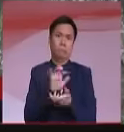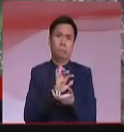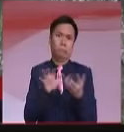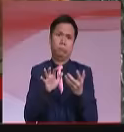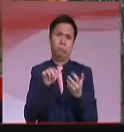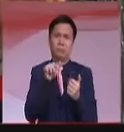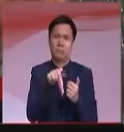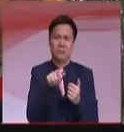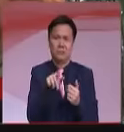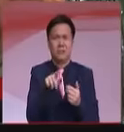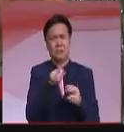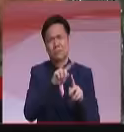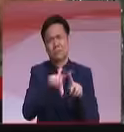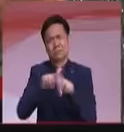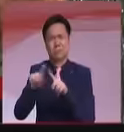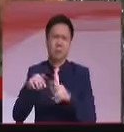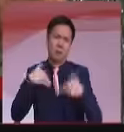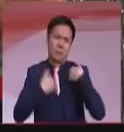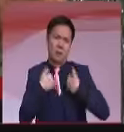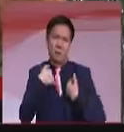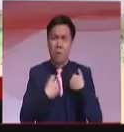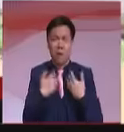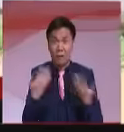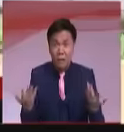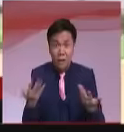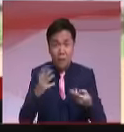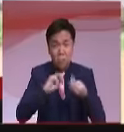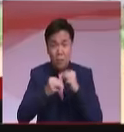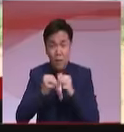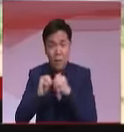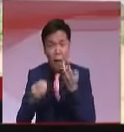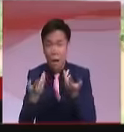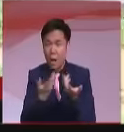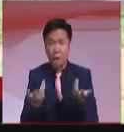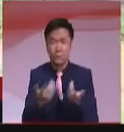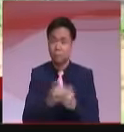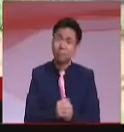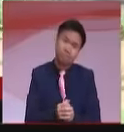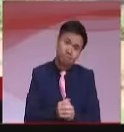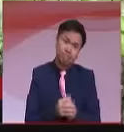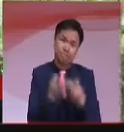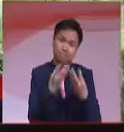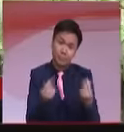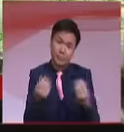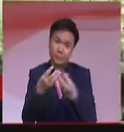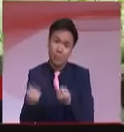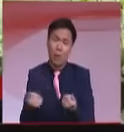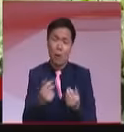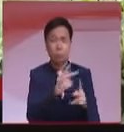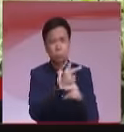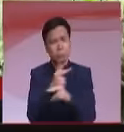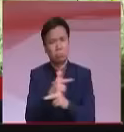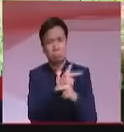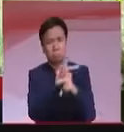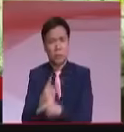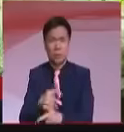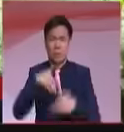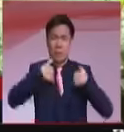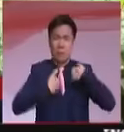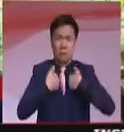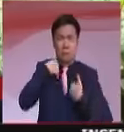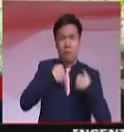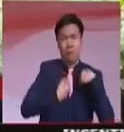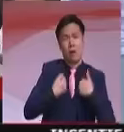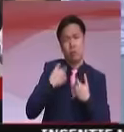hewan-hewan terlibat Bagaimana kau masalah ini dapat diatasi untuk melindungi fauna pagi generasi akan datang